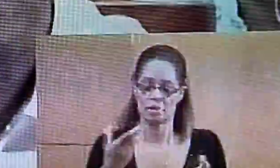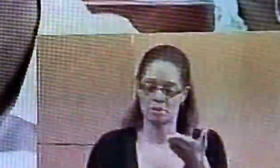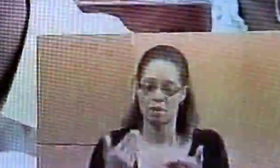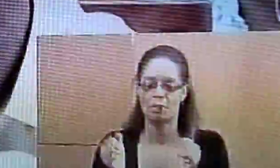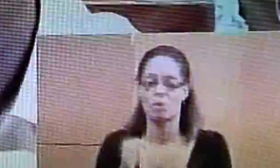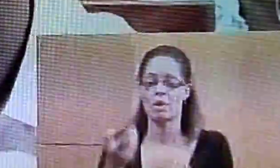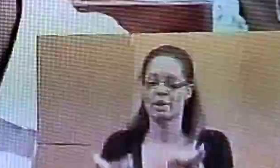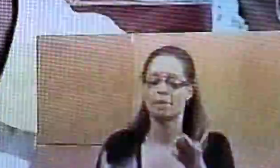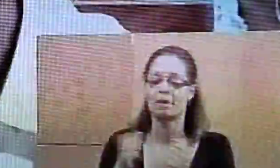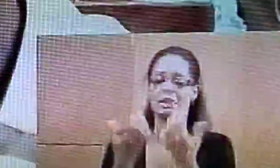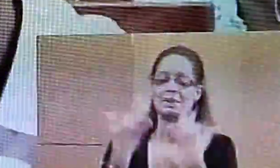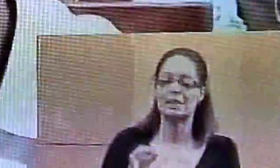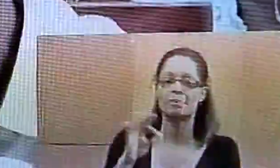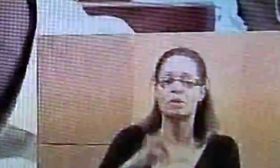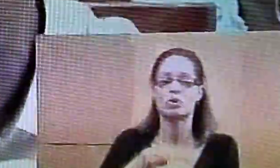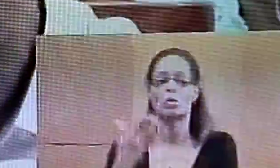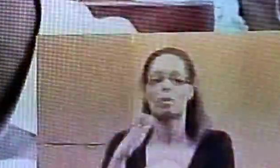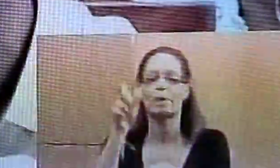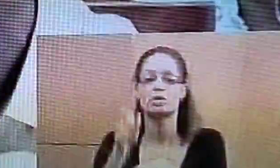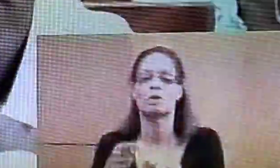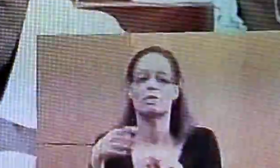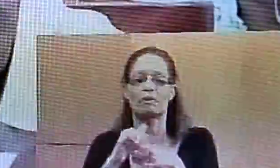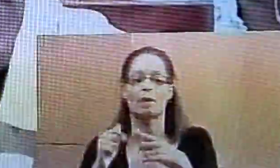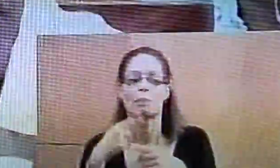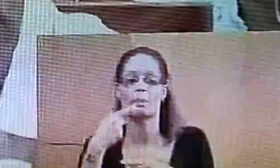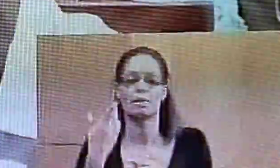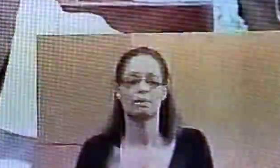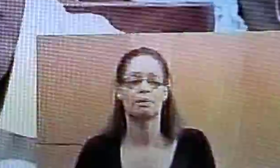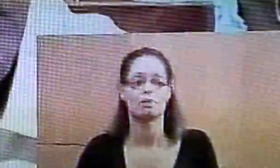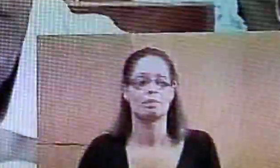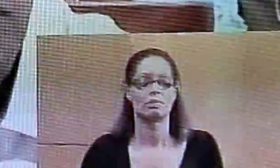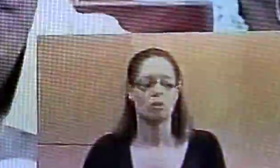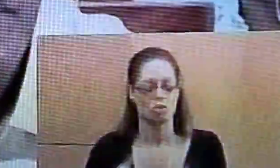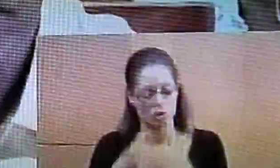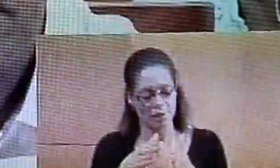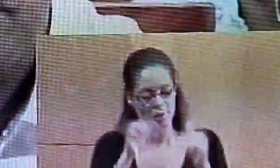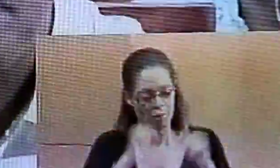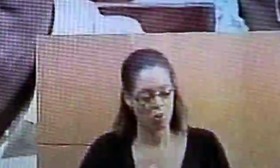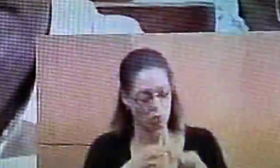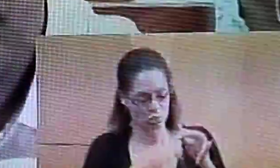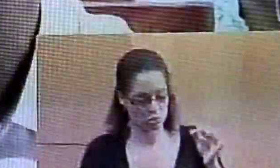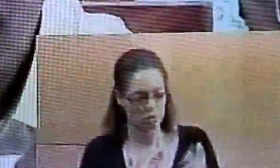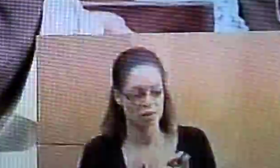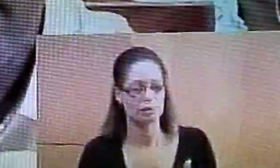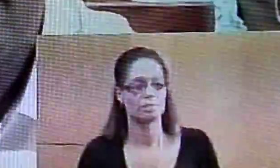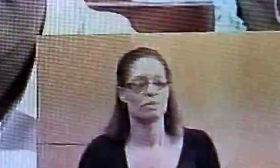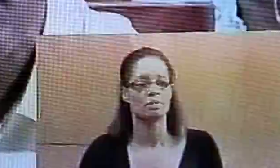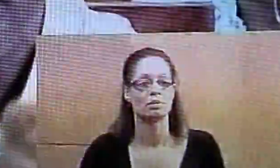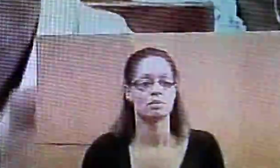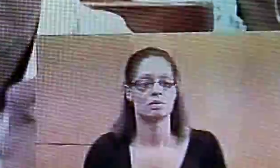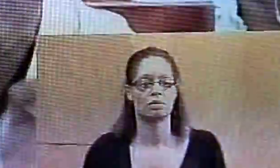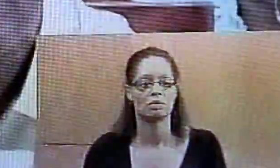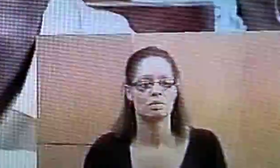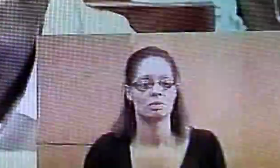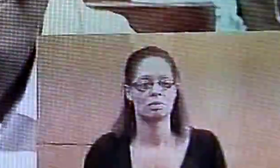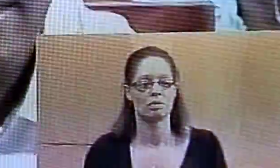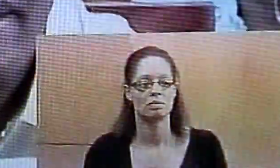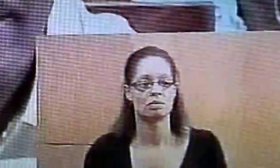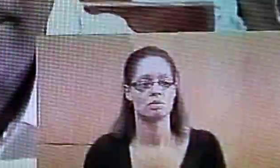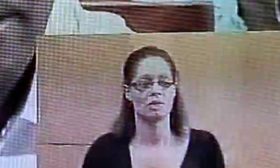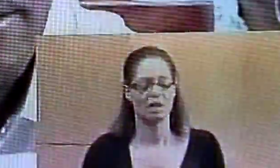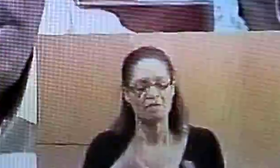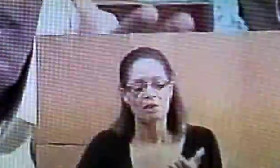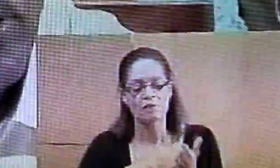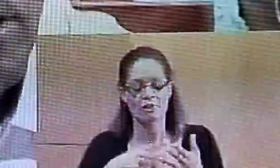minutes à un membre qui demandera. Donc je te demande de conclure, parce que c'est vrai, l'intervention porte sur un domaine très